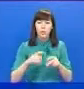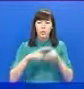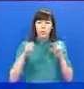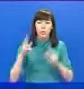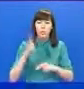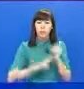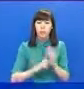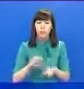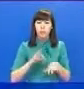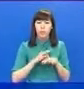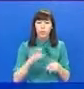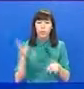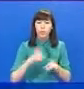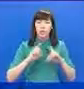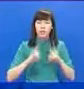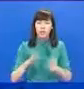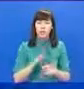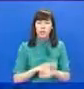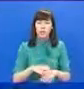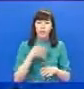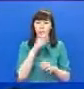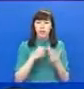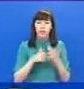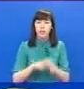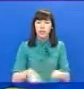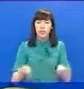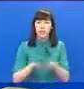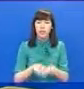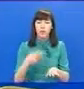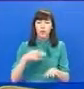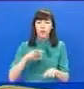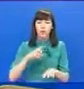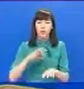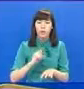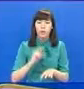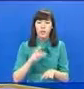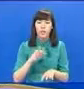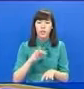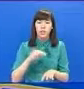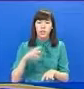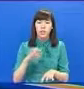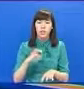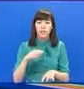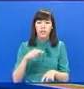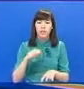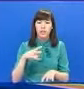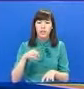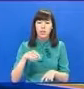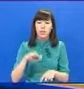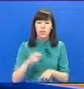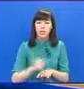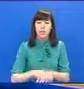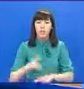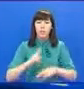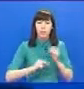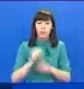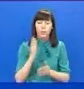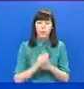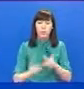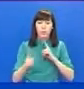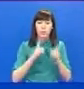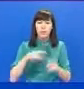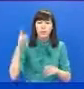құрылысын жүргізуді құптады. Заманауи білім ұялары Достық, Қайнарбұлақ және Жаңаталап мөлтек аудандарында бой тіктемек. Жиын